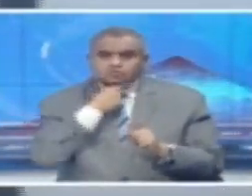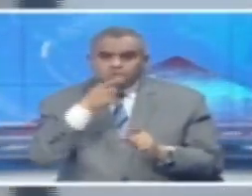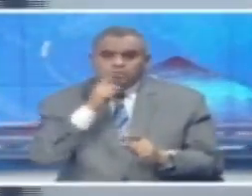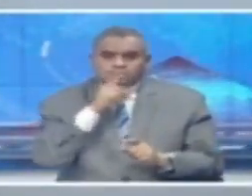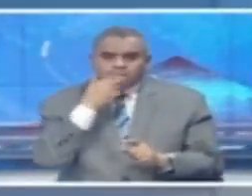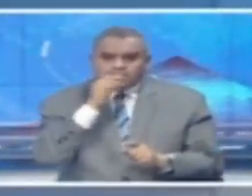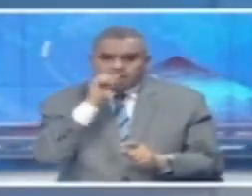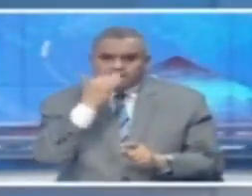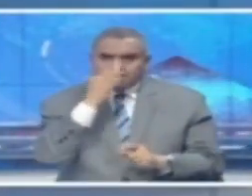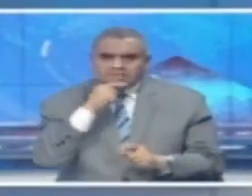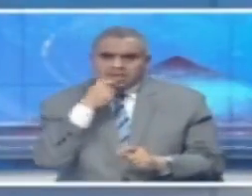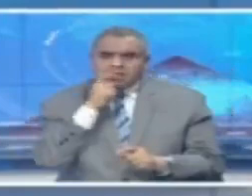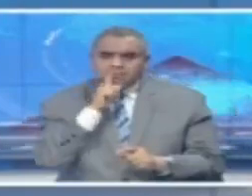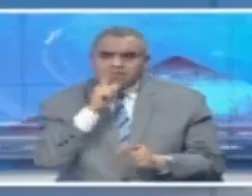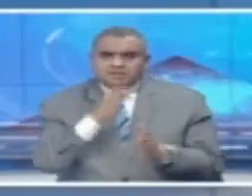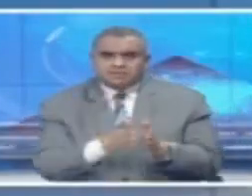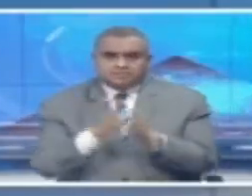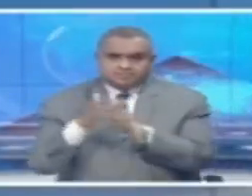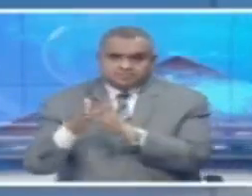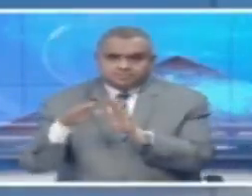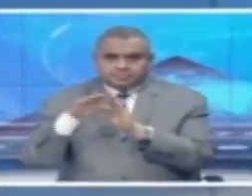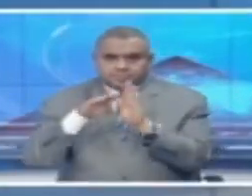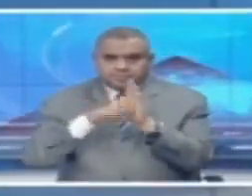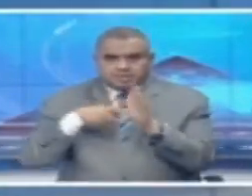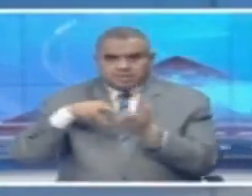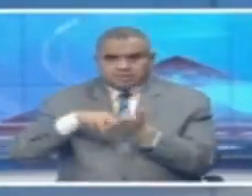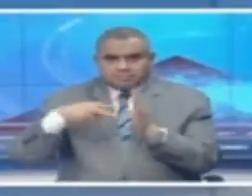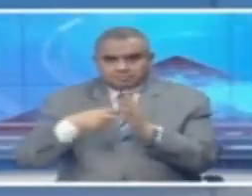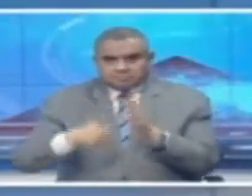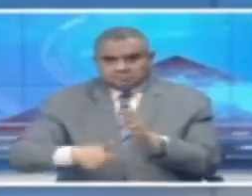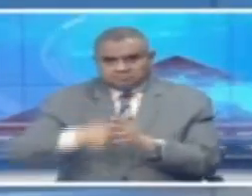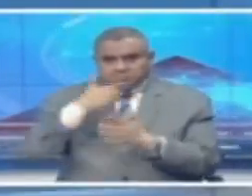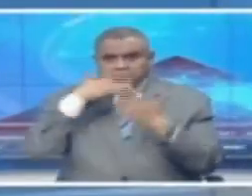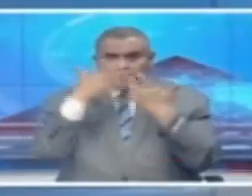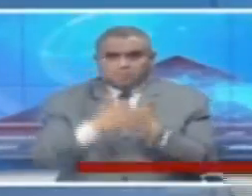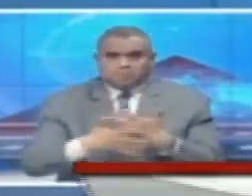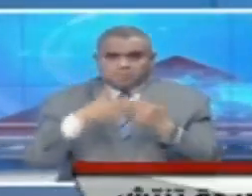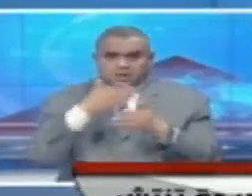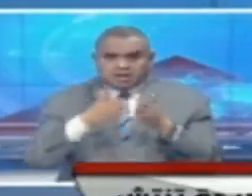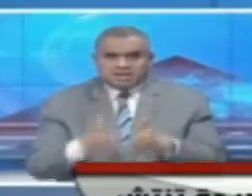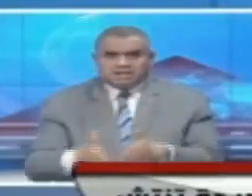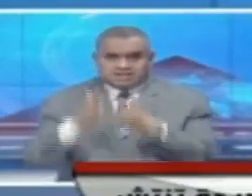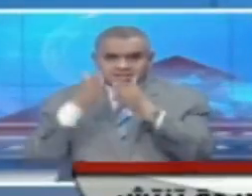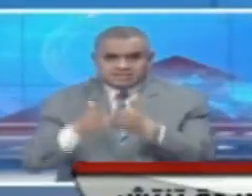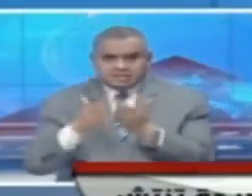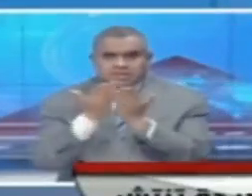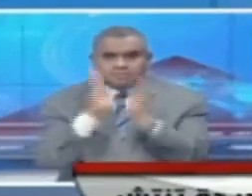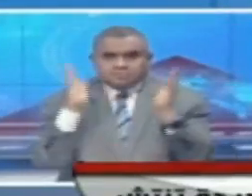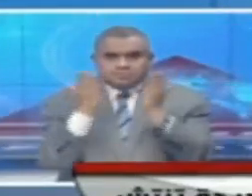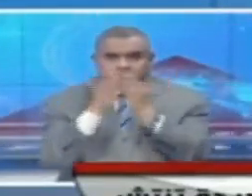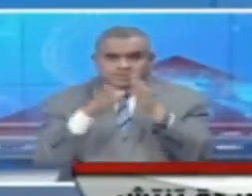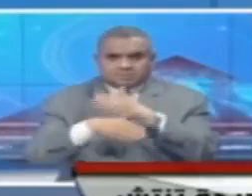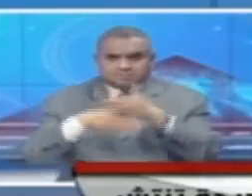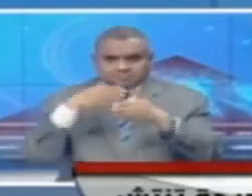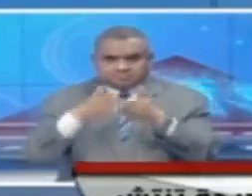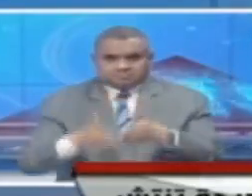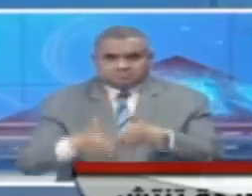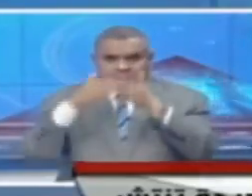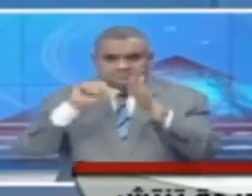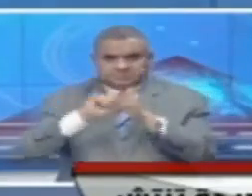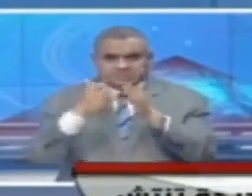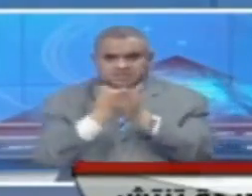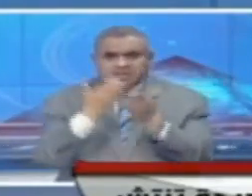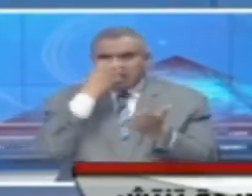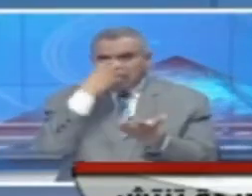المصري. تمضي الدولة في تنفيذ العديد من المشروعات السكنية والتجمعات العمرانية الجديدة من